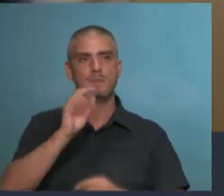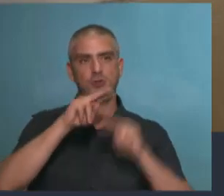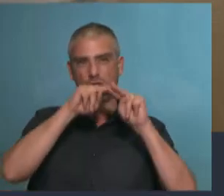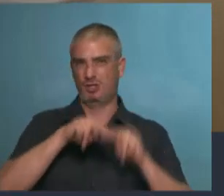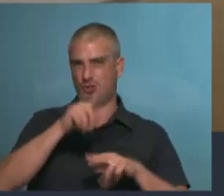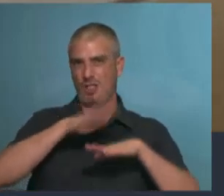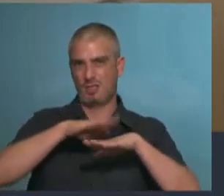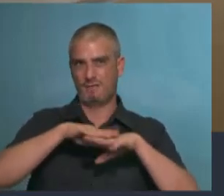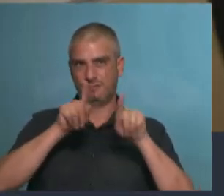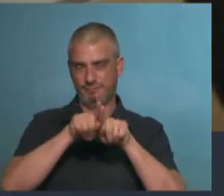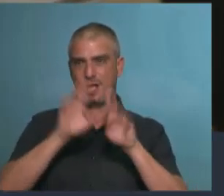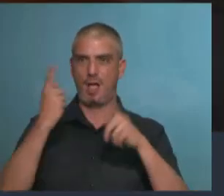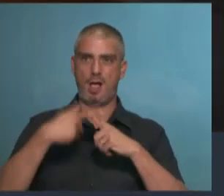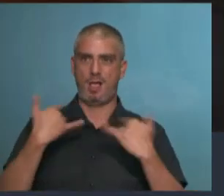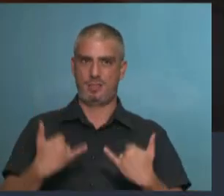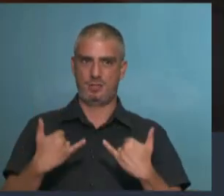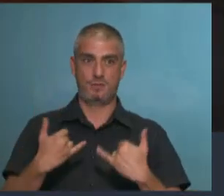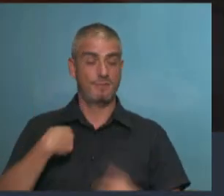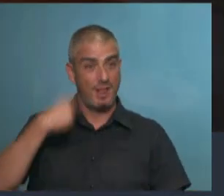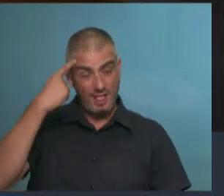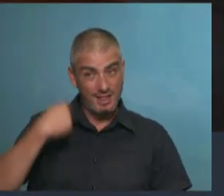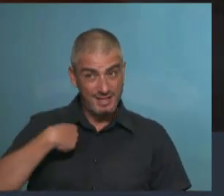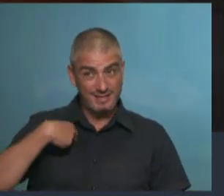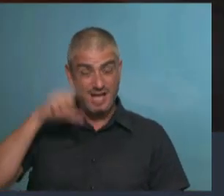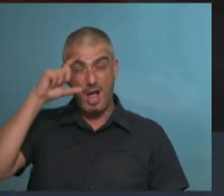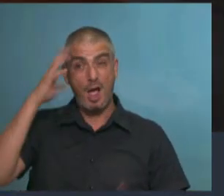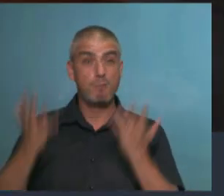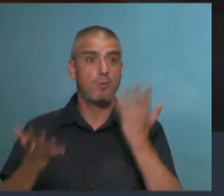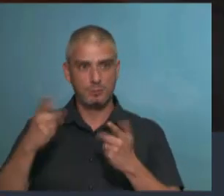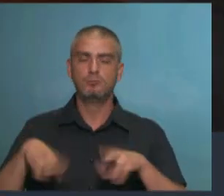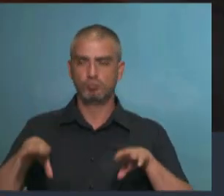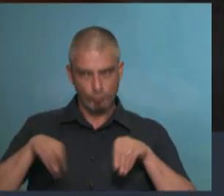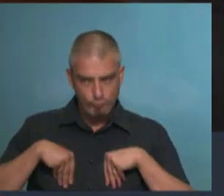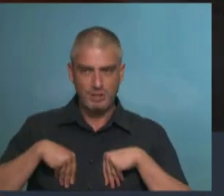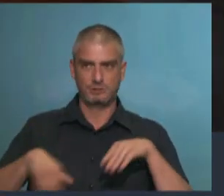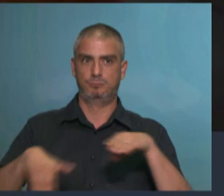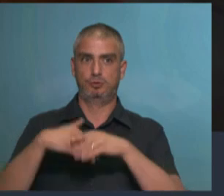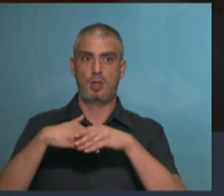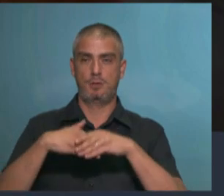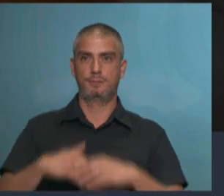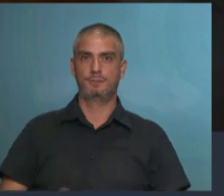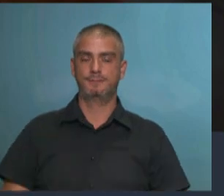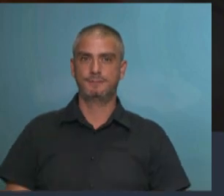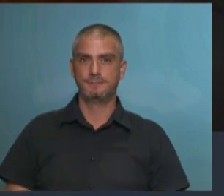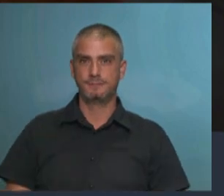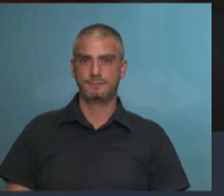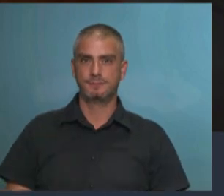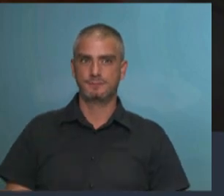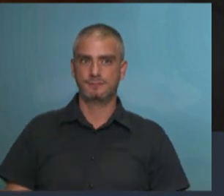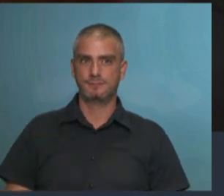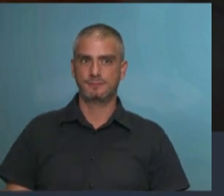תפקיד גם היום. לפי דעתי אבו מאזן מוכן לשלום. והנשיא אמר שלפי דעתו אבו מאזן מוכן